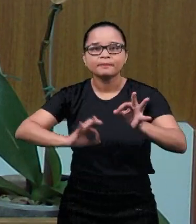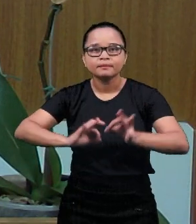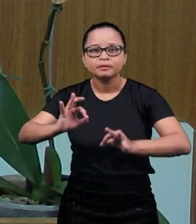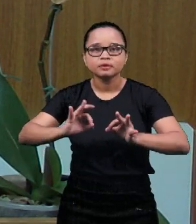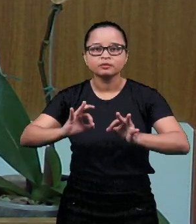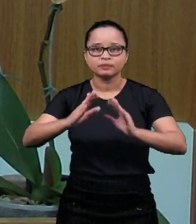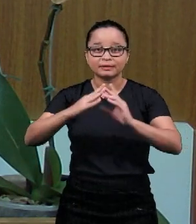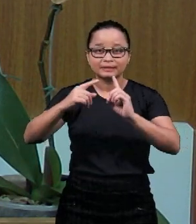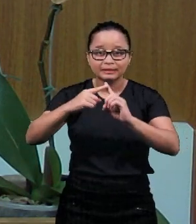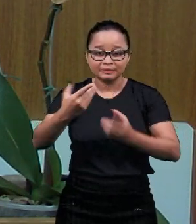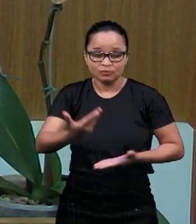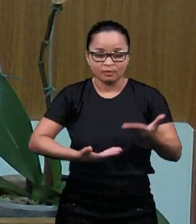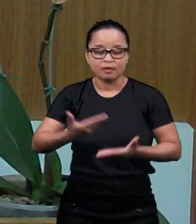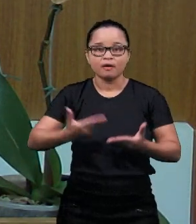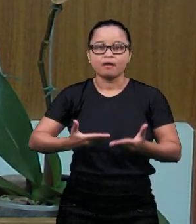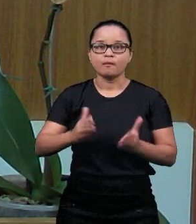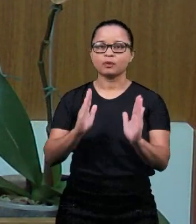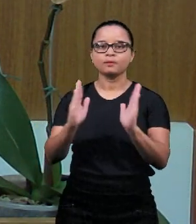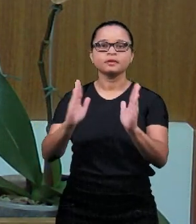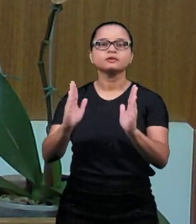simplement de